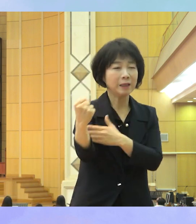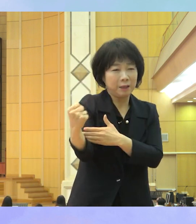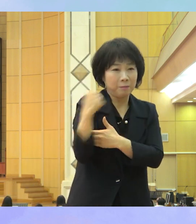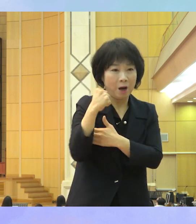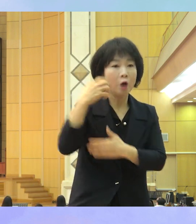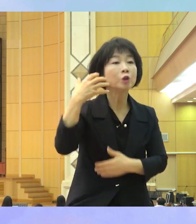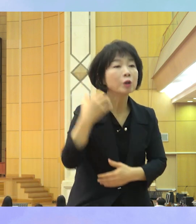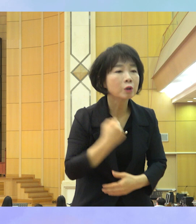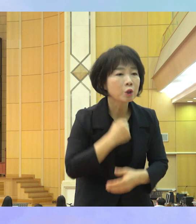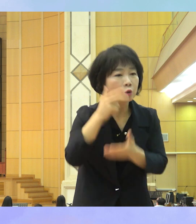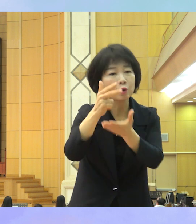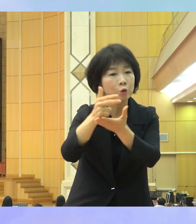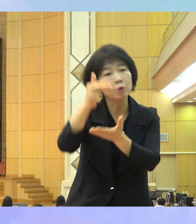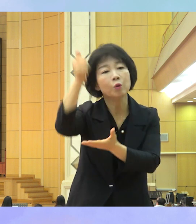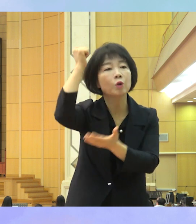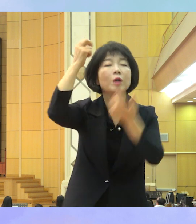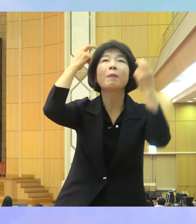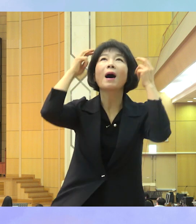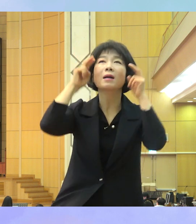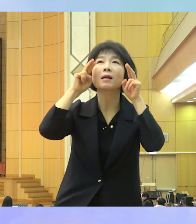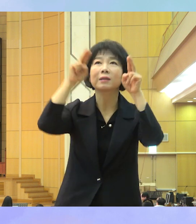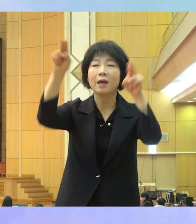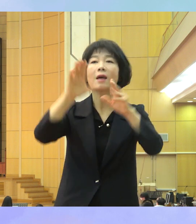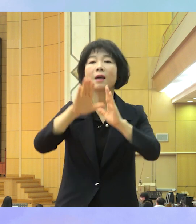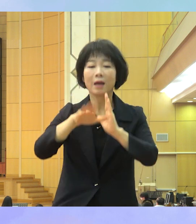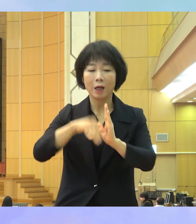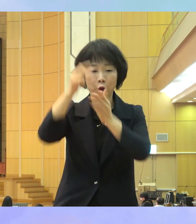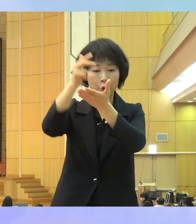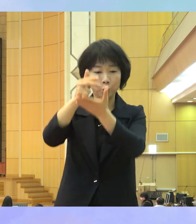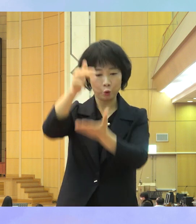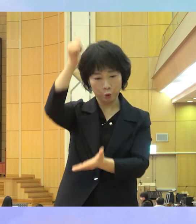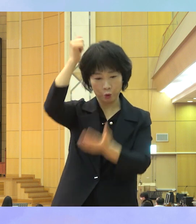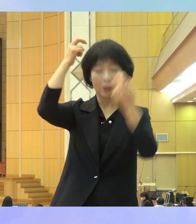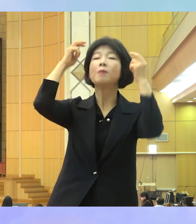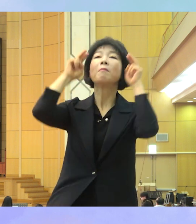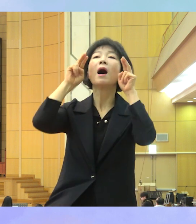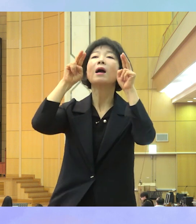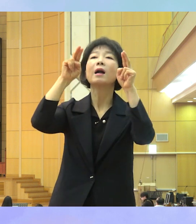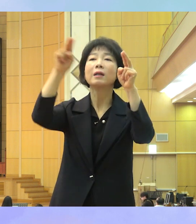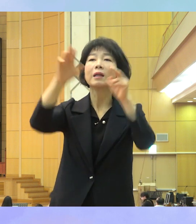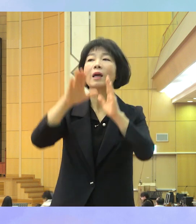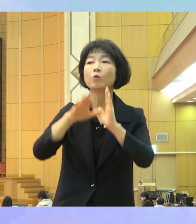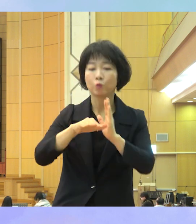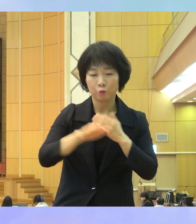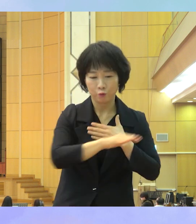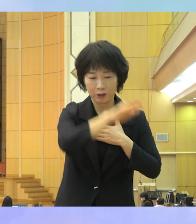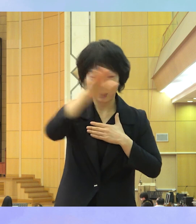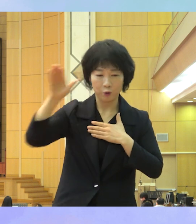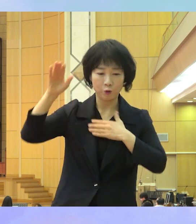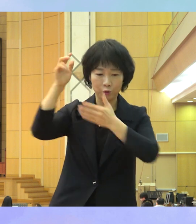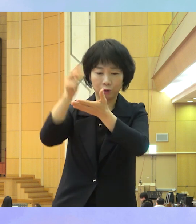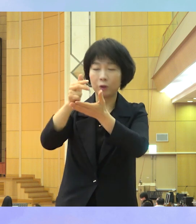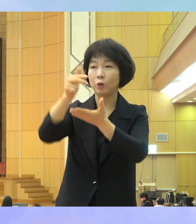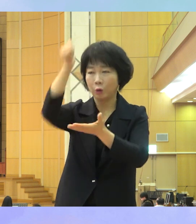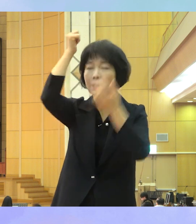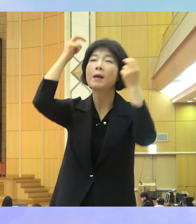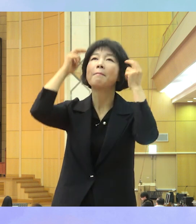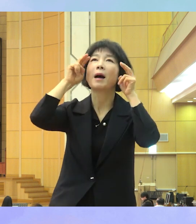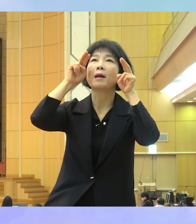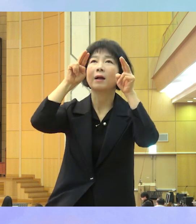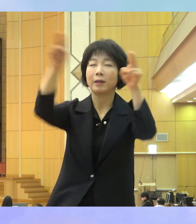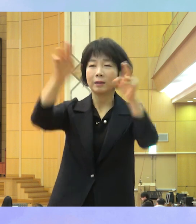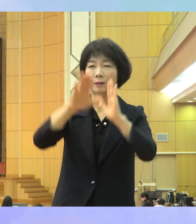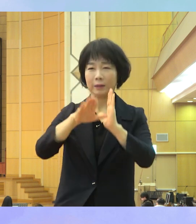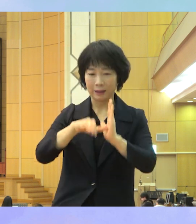새 힘어들이 주를 바랄 때, 주를 바랄 때, 우리 주를 바랄